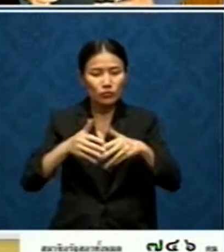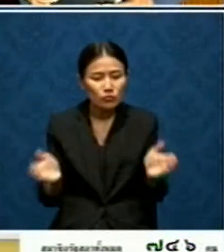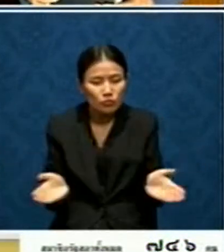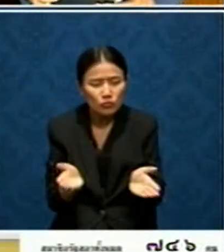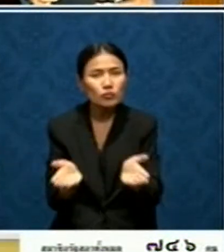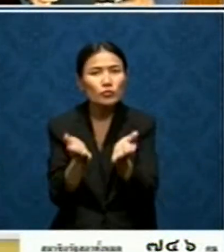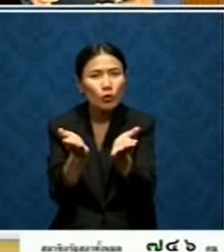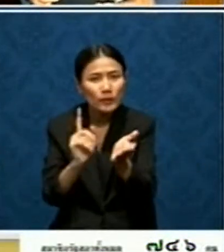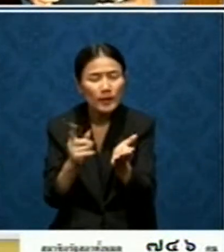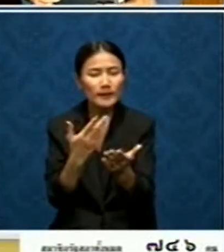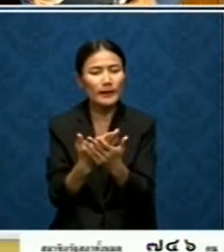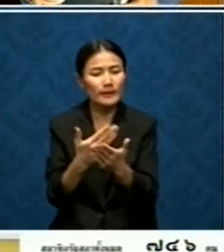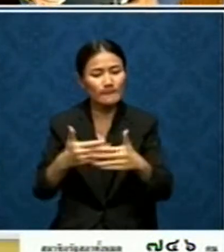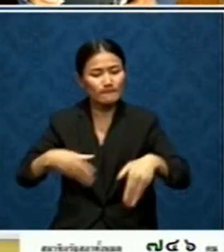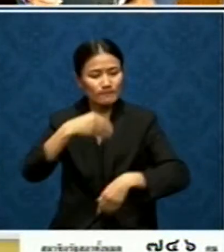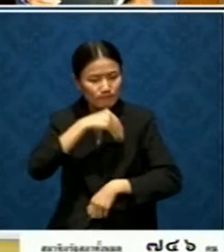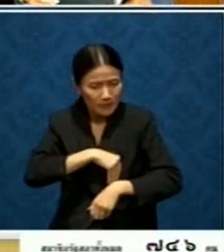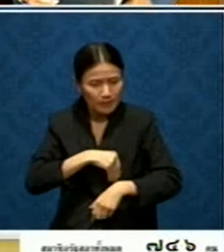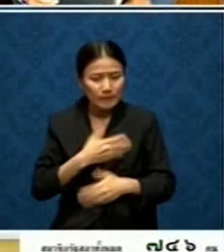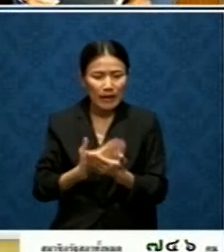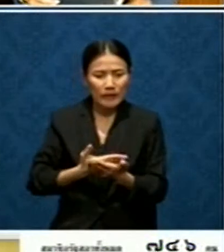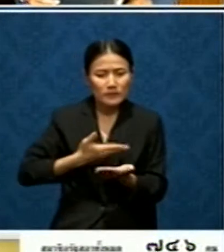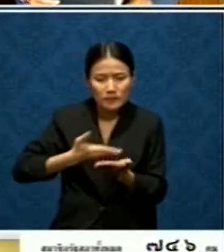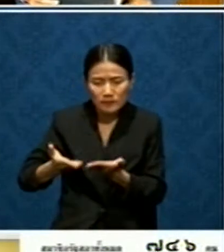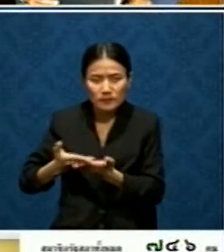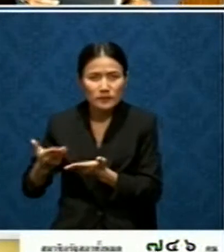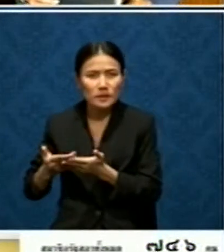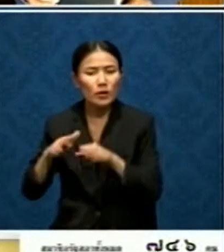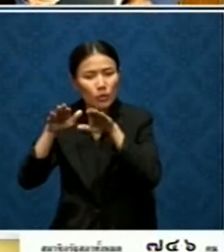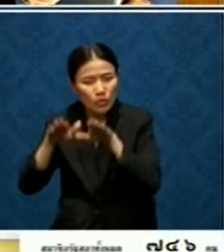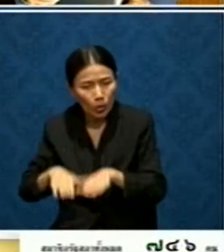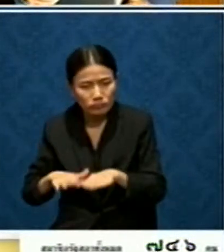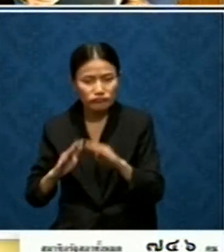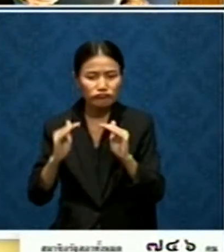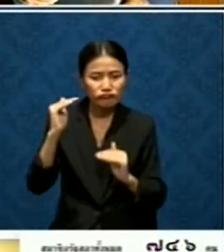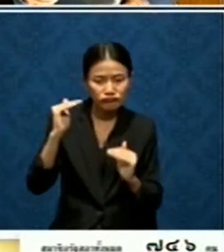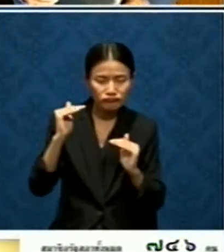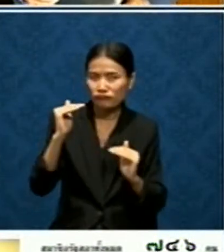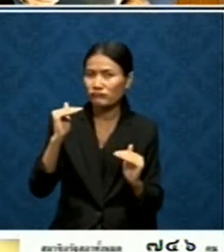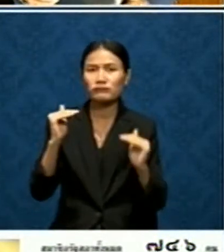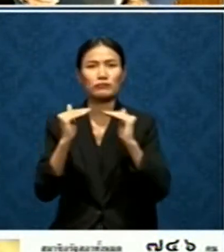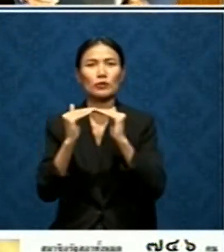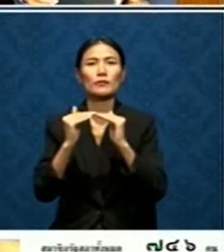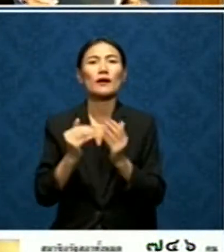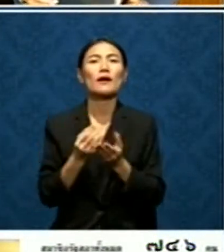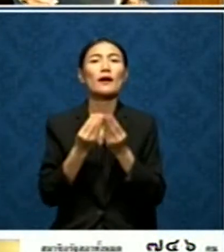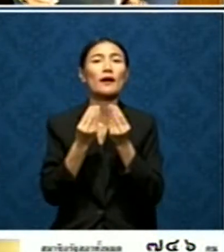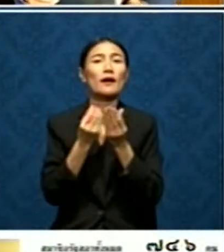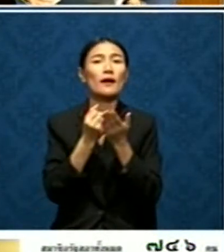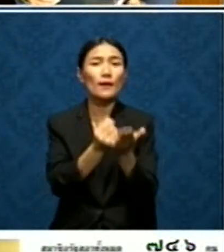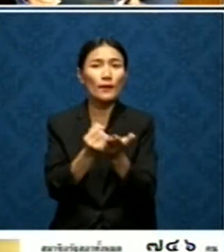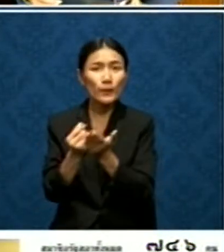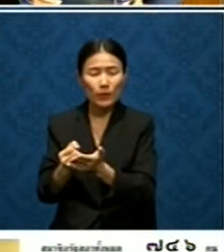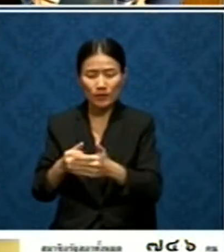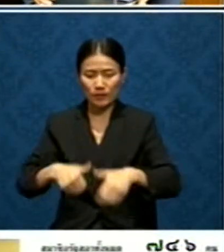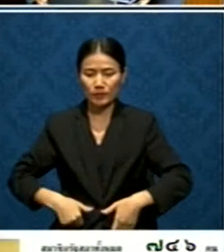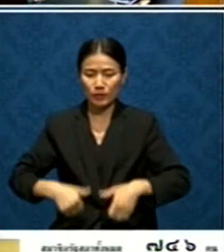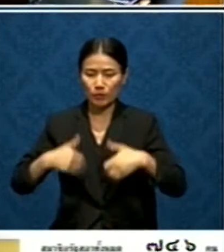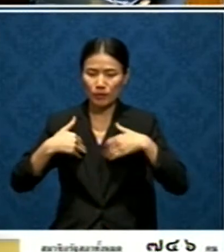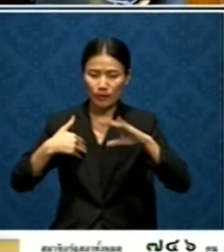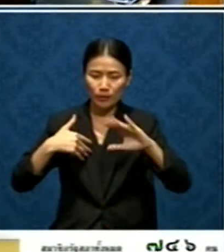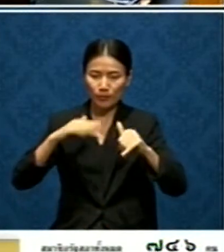ได้ลดรายจ่ายสร้างโอกาสลดความเหลื่อมล้ำและสร้างคุณภาพชีวิตที่ดีขึ้นให้กับประชาชนทุกค